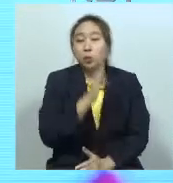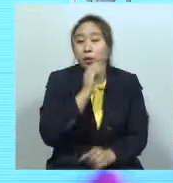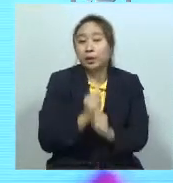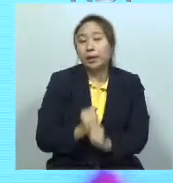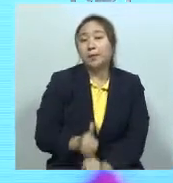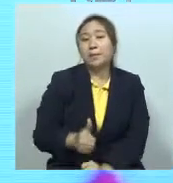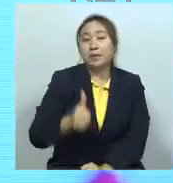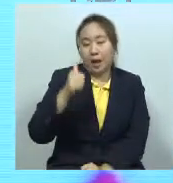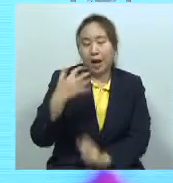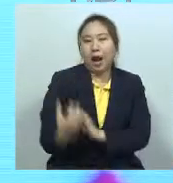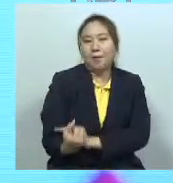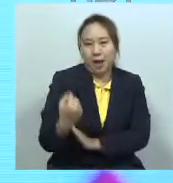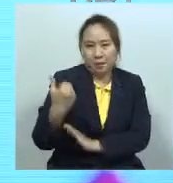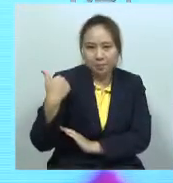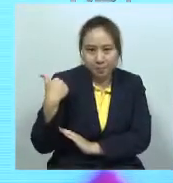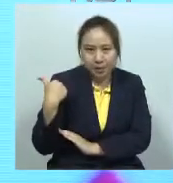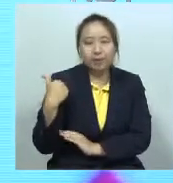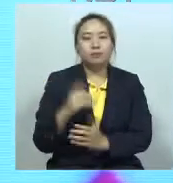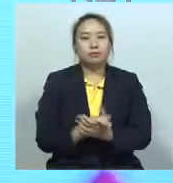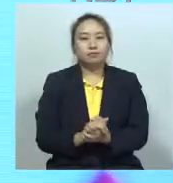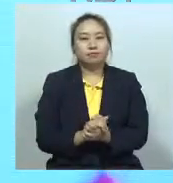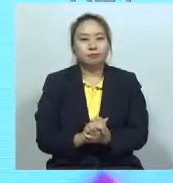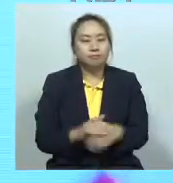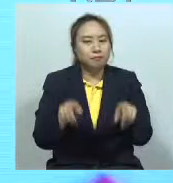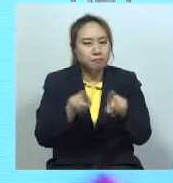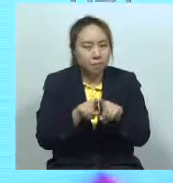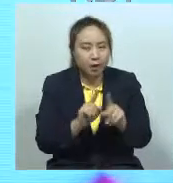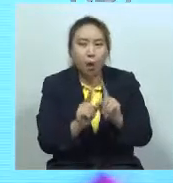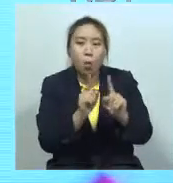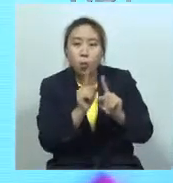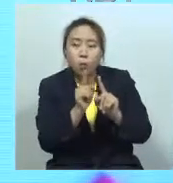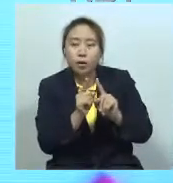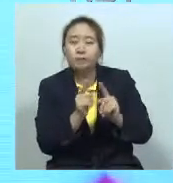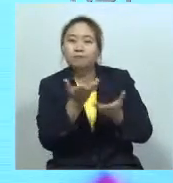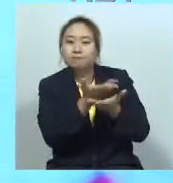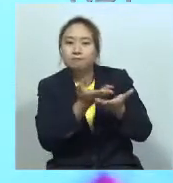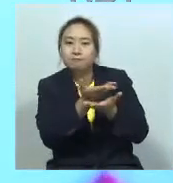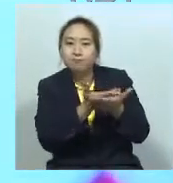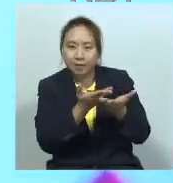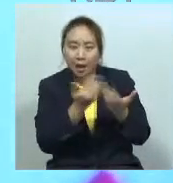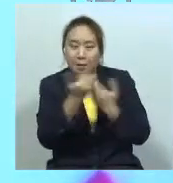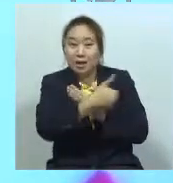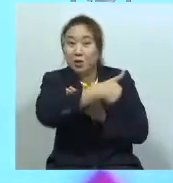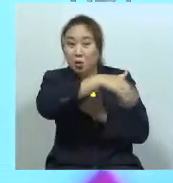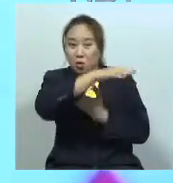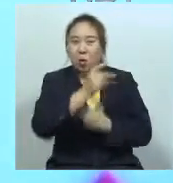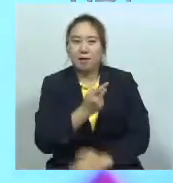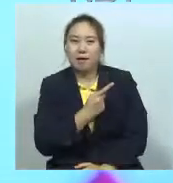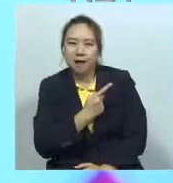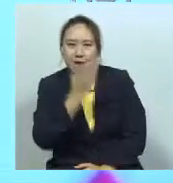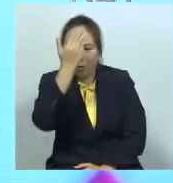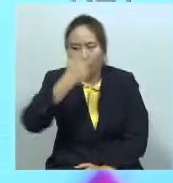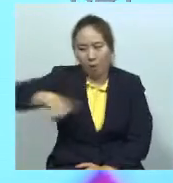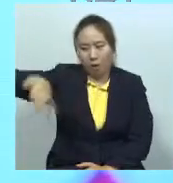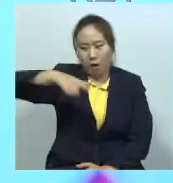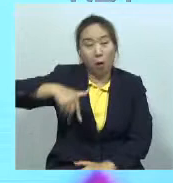ราก็จะมีอำนาจต่อรองมีหลักการในการพูดคุยเจรจาให้เขาเกรงใจนะเพราะเราเป็นประเทศที่มีประช